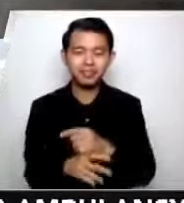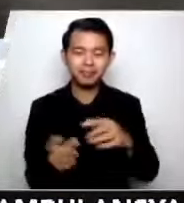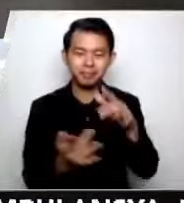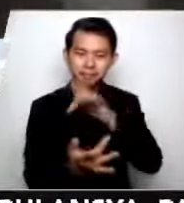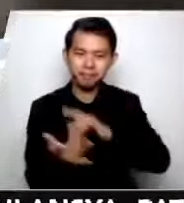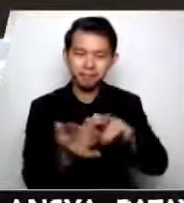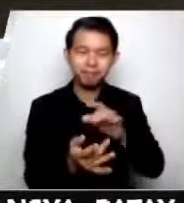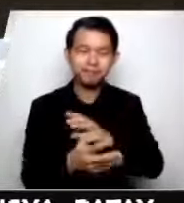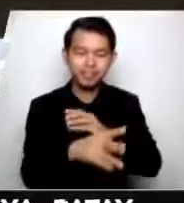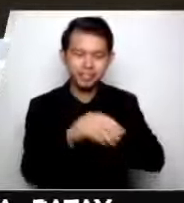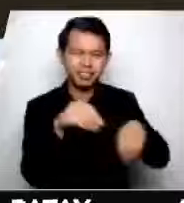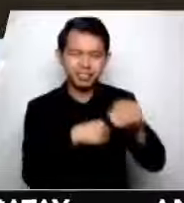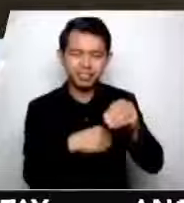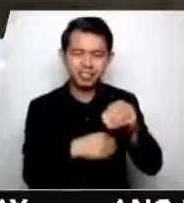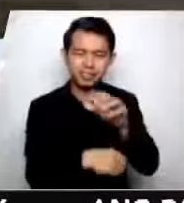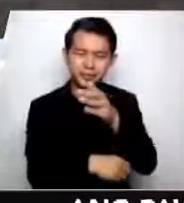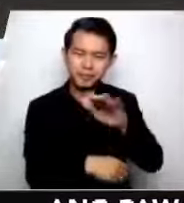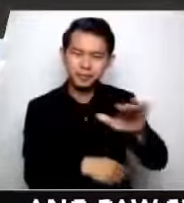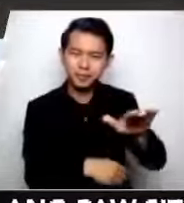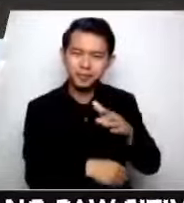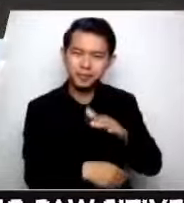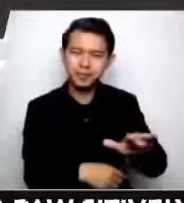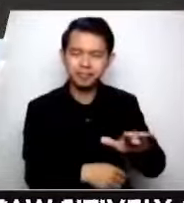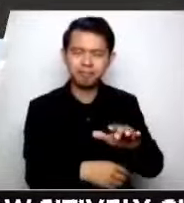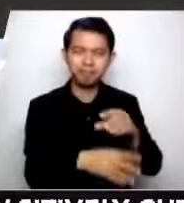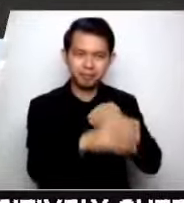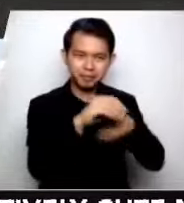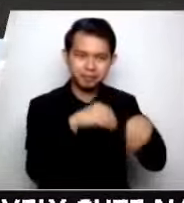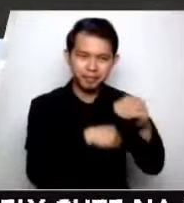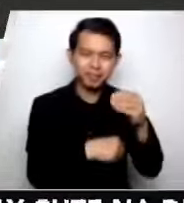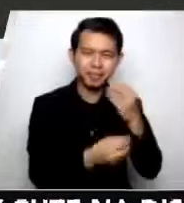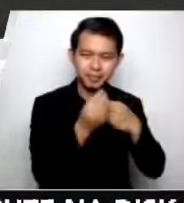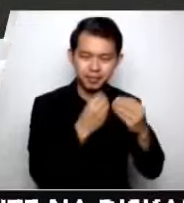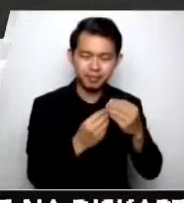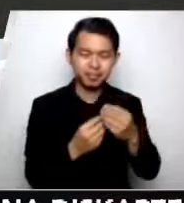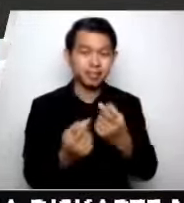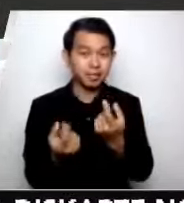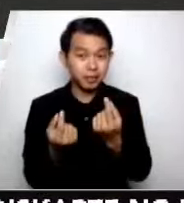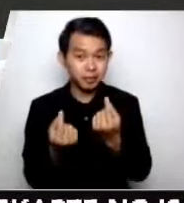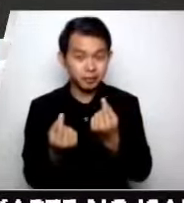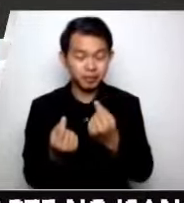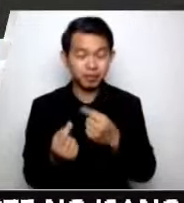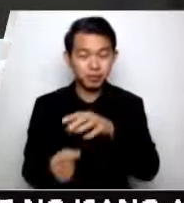makitang dumadampot ng dahon saka tatabi sa mga kumakain.